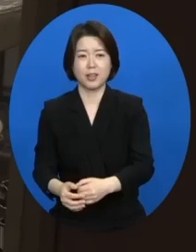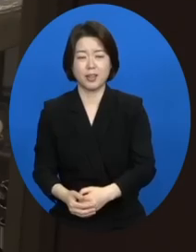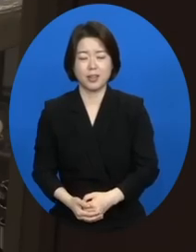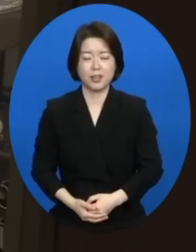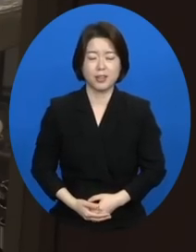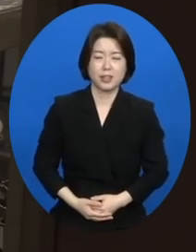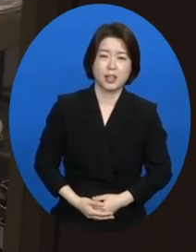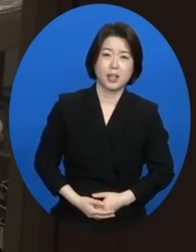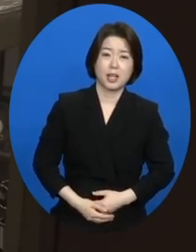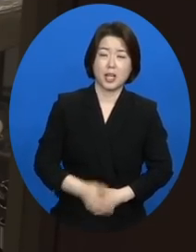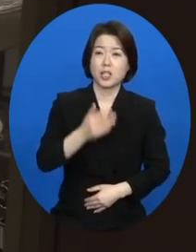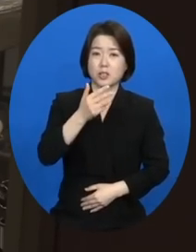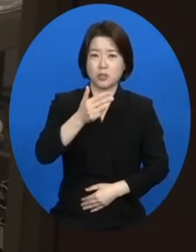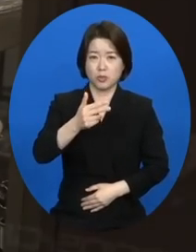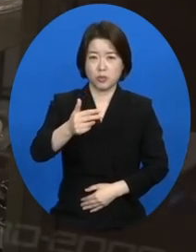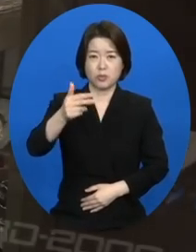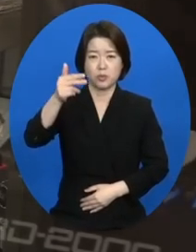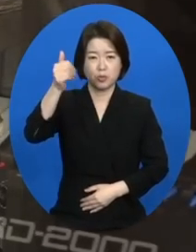위에